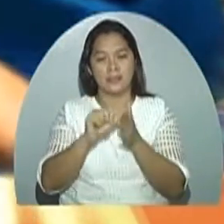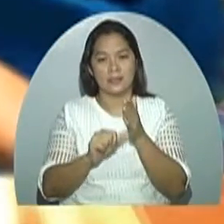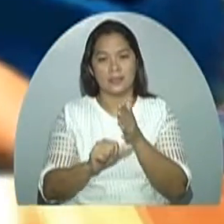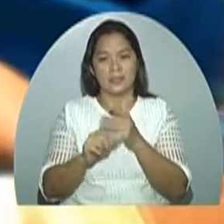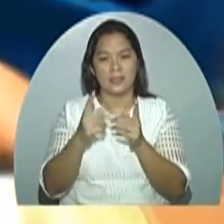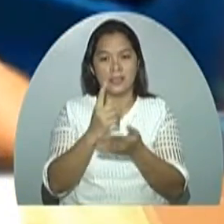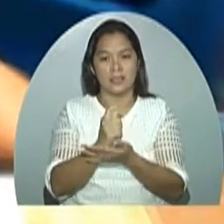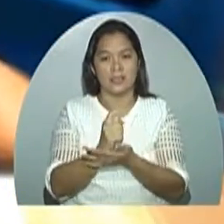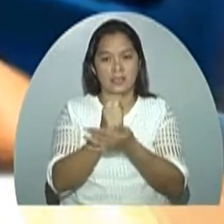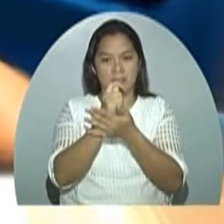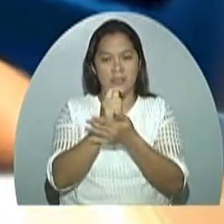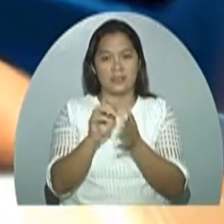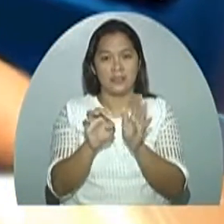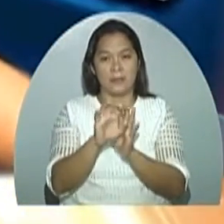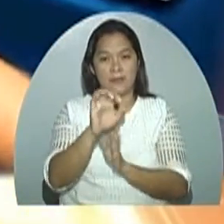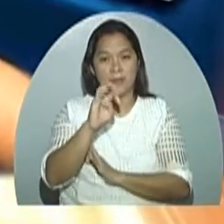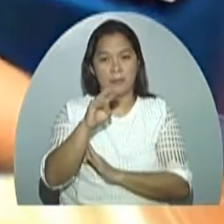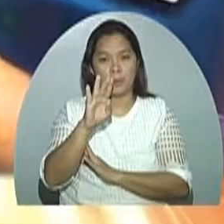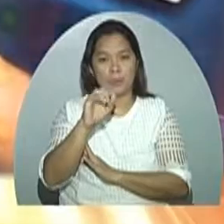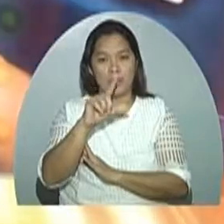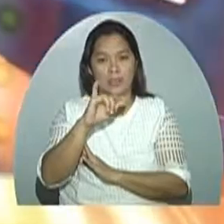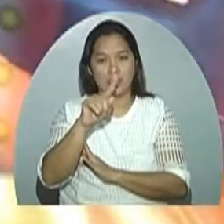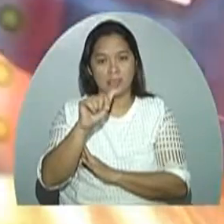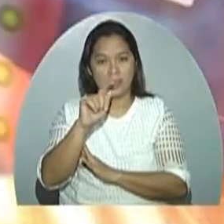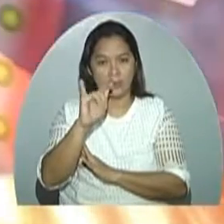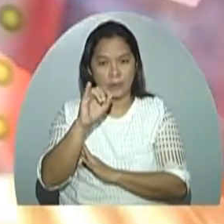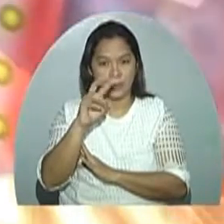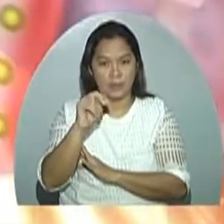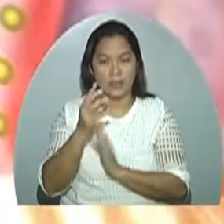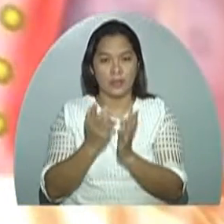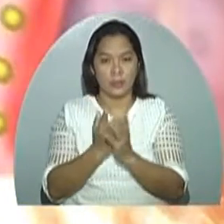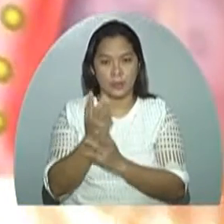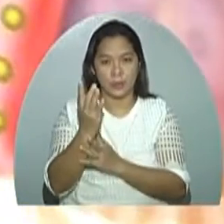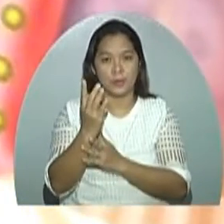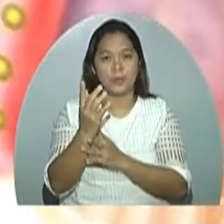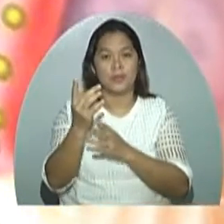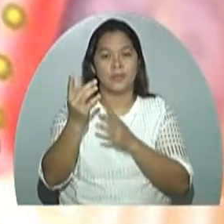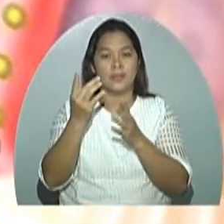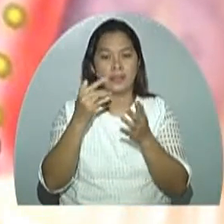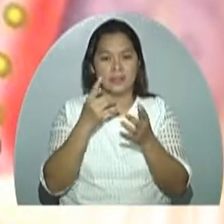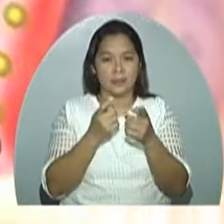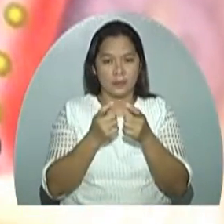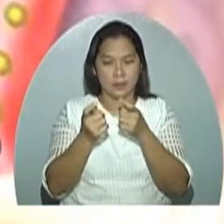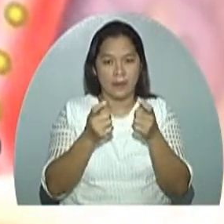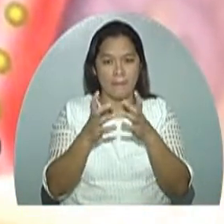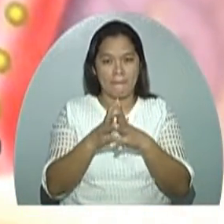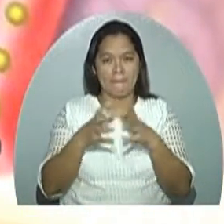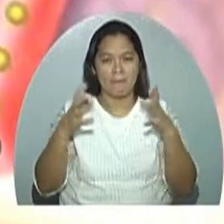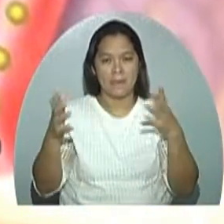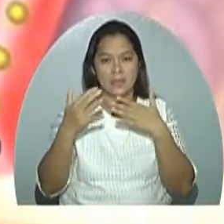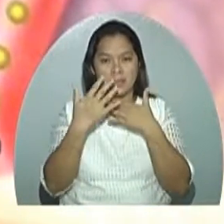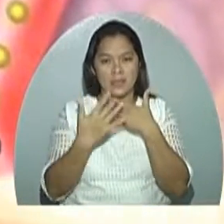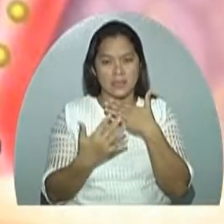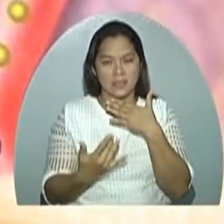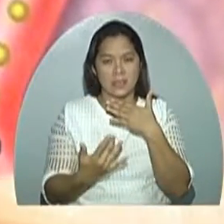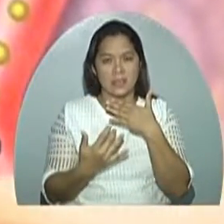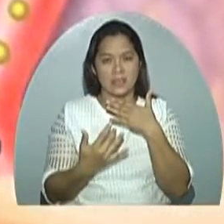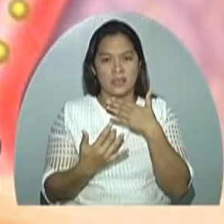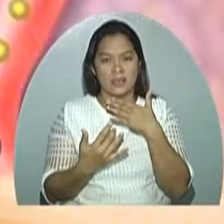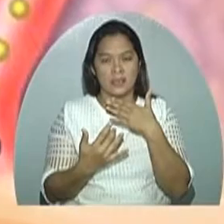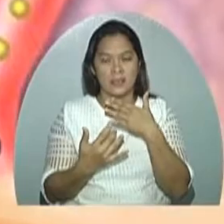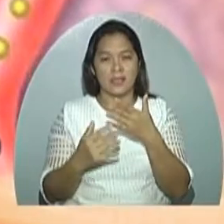non-surgical treatment katulad ng embolization. Sa pamamagitan nito, may iwasan ang magkaroon ng labis na